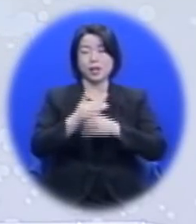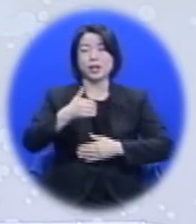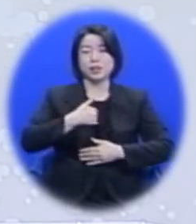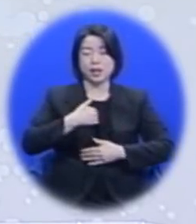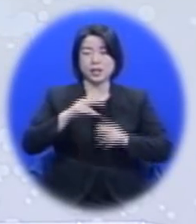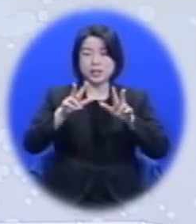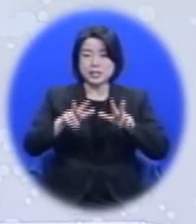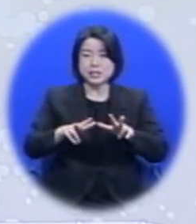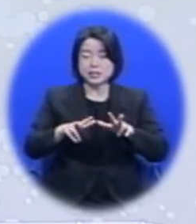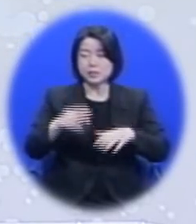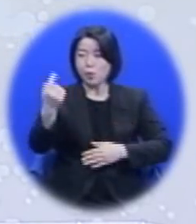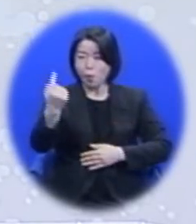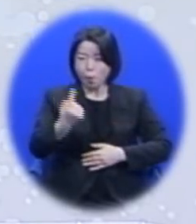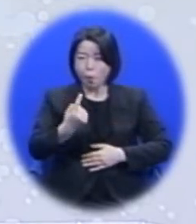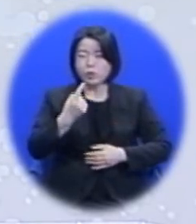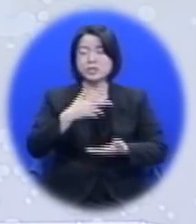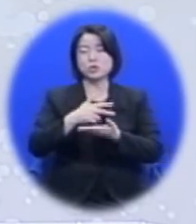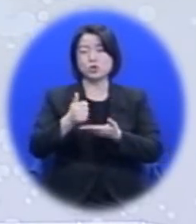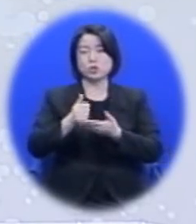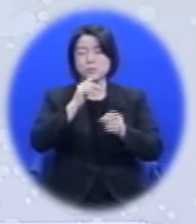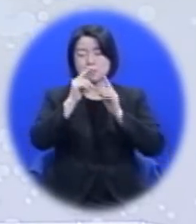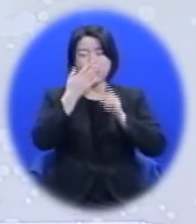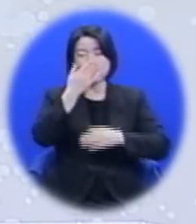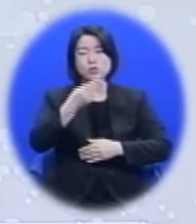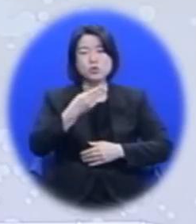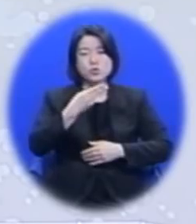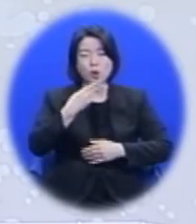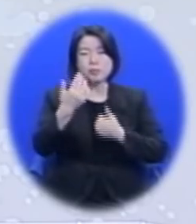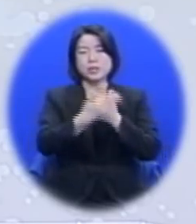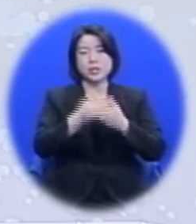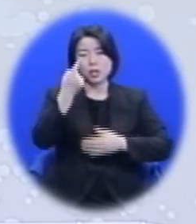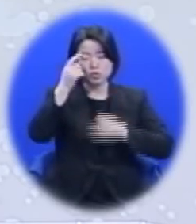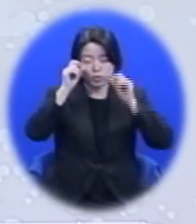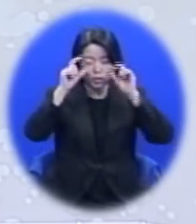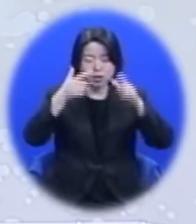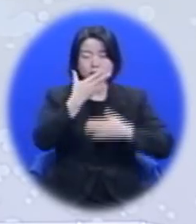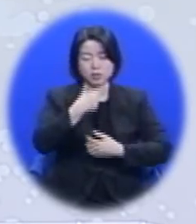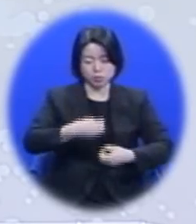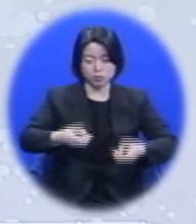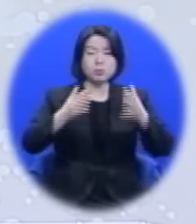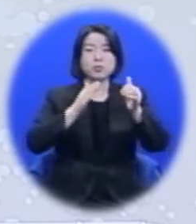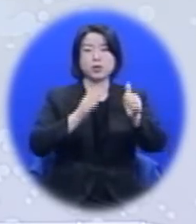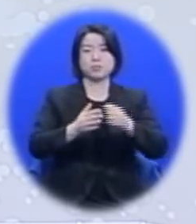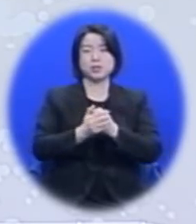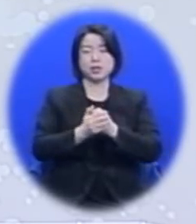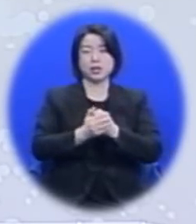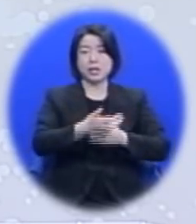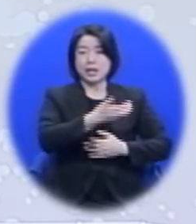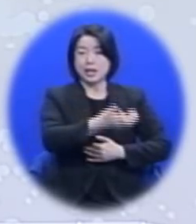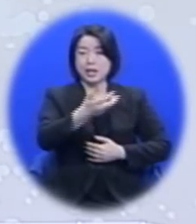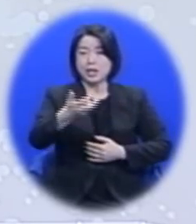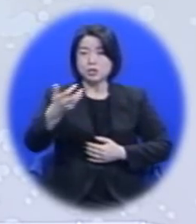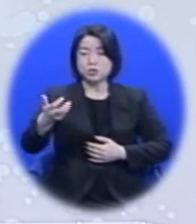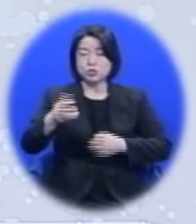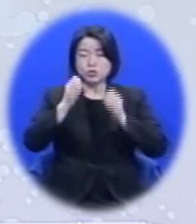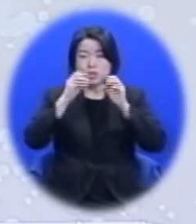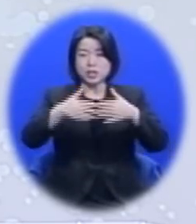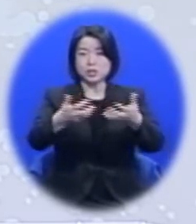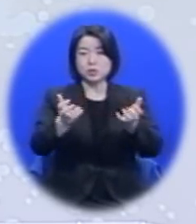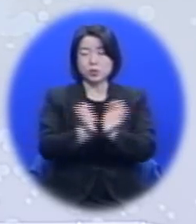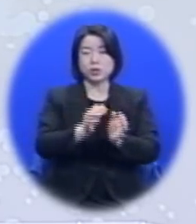지금 다가오시는 주님의 말할 수 없는 은혜에 눈이 열리시기를 축복합니다. 여러분, 순회 선교단의 김용희